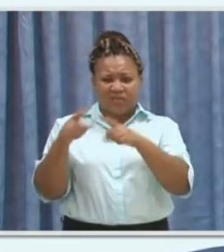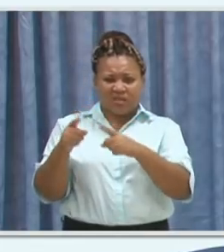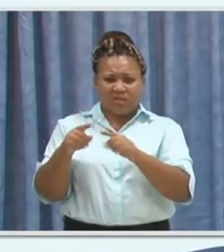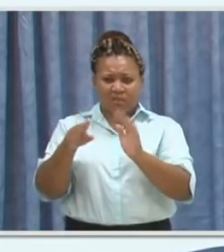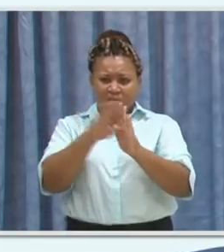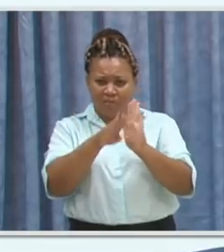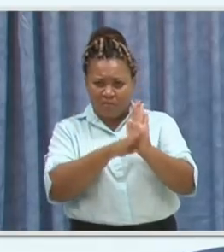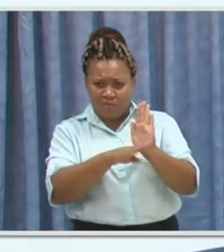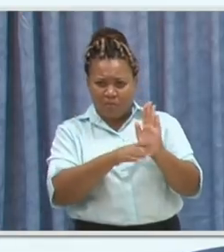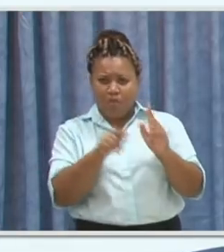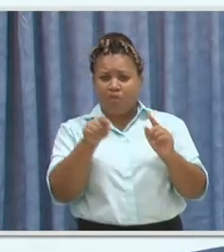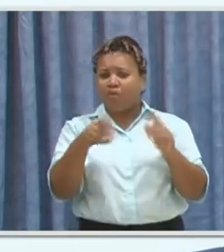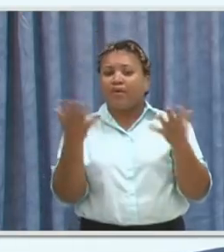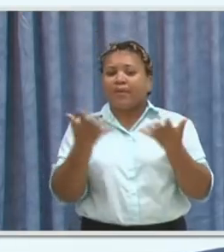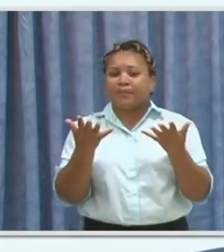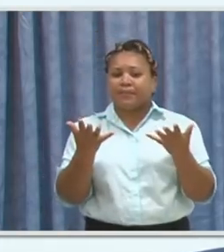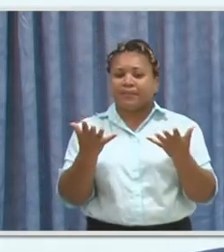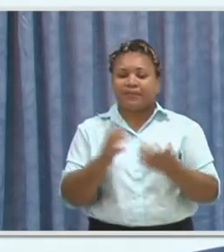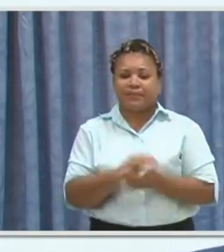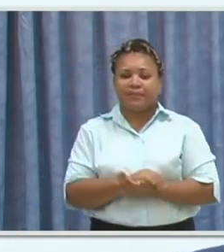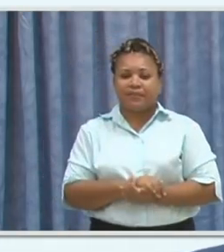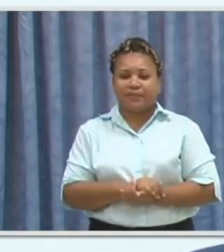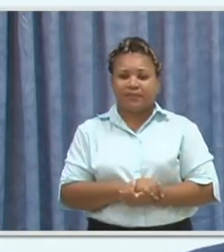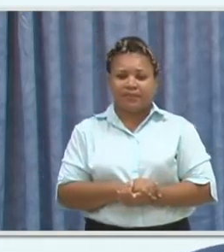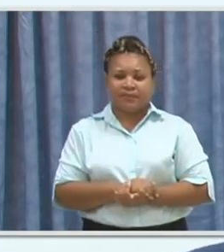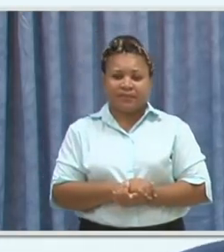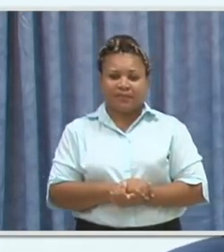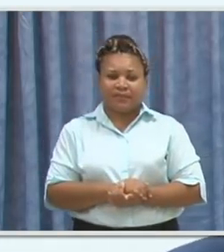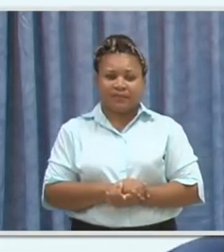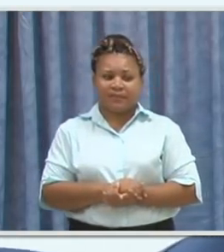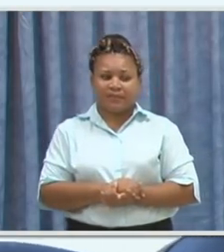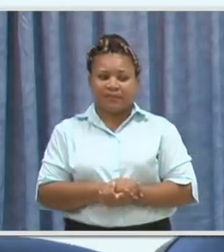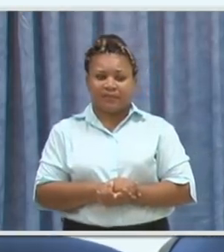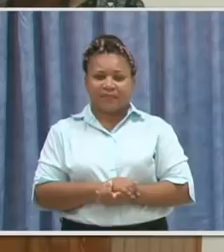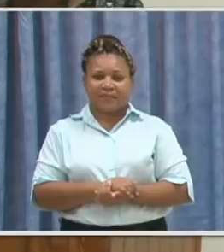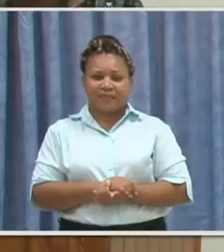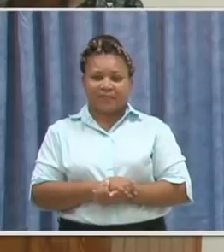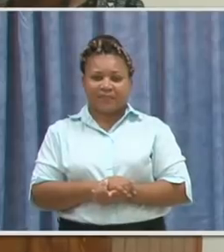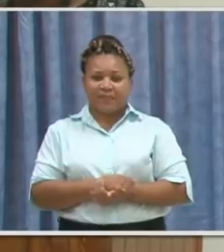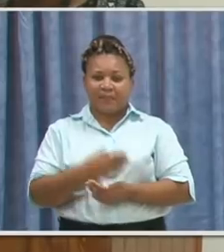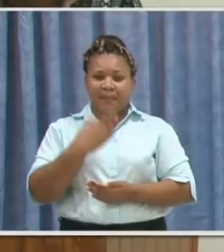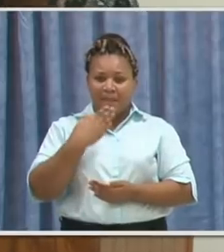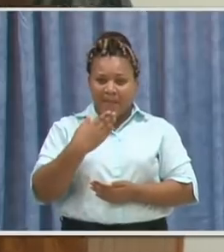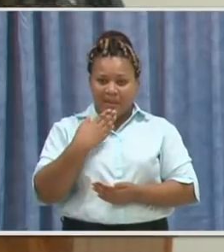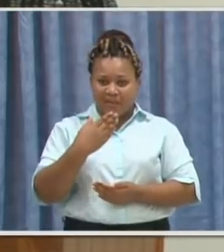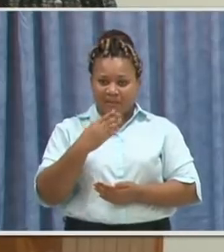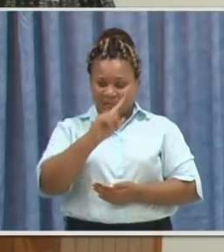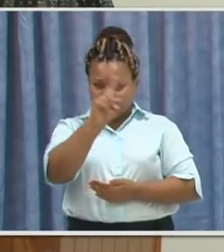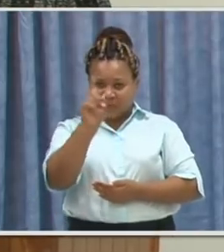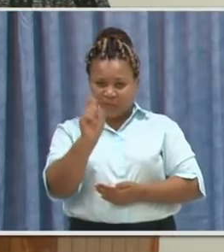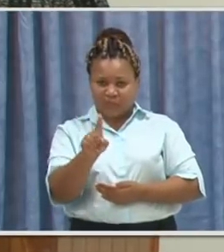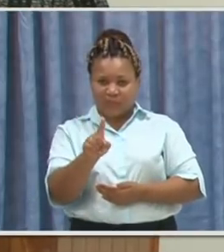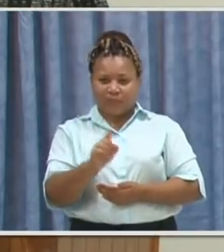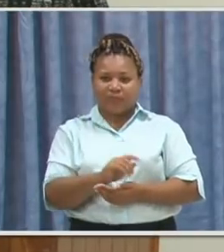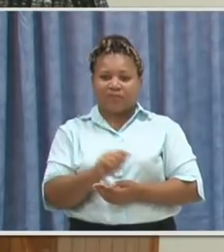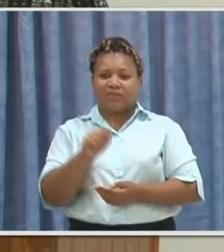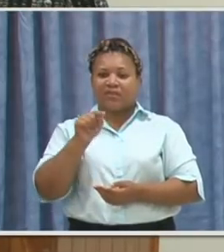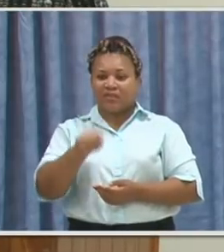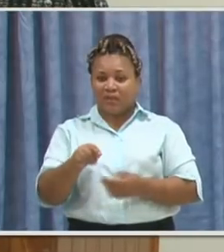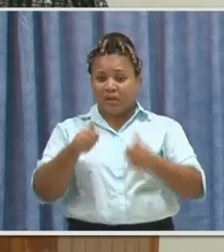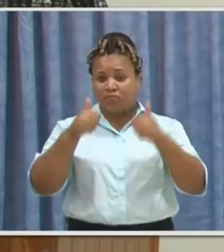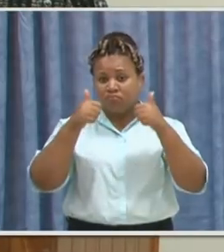Oui, merci pour la question. Je crois important que nous aussi, dans la santé, aussi, nous pouvons